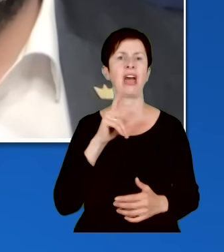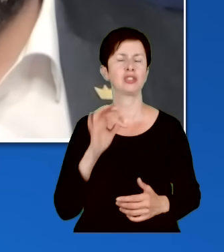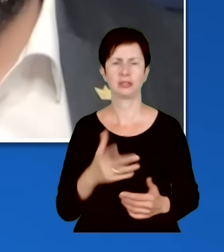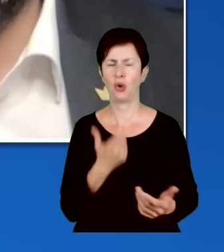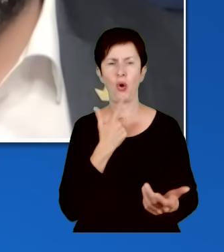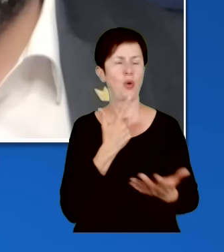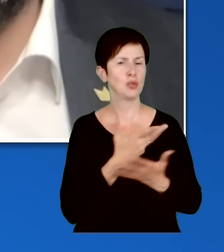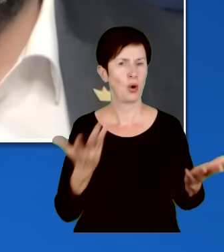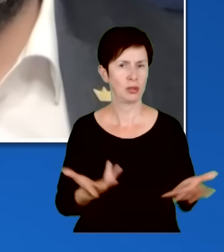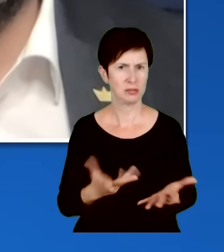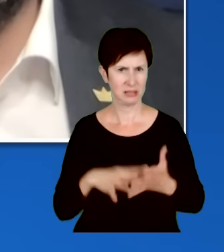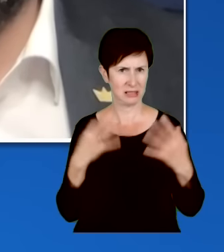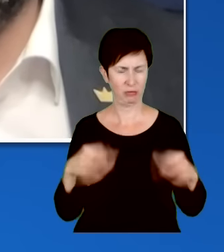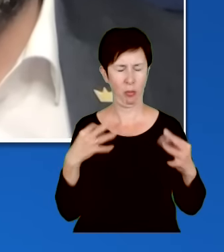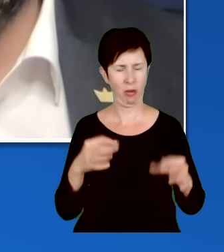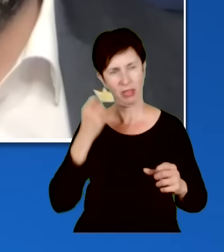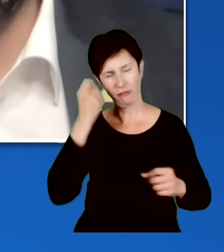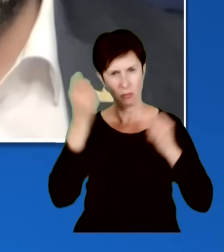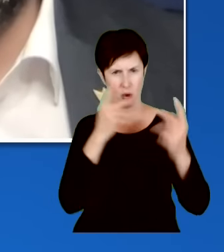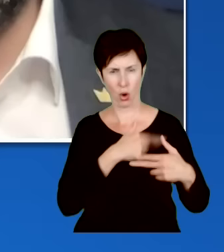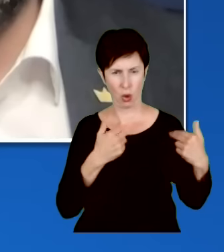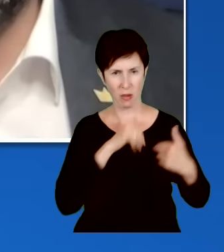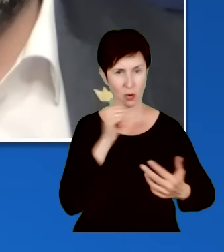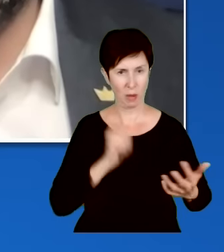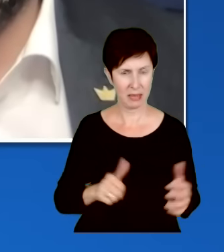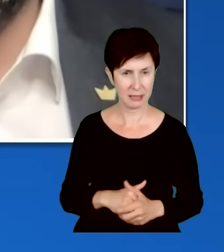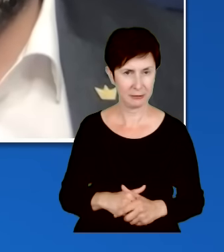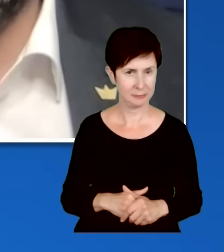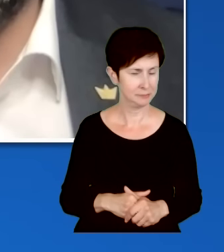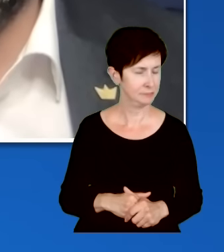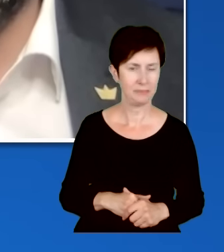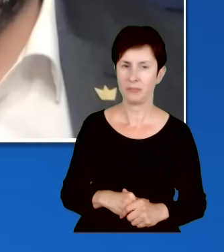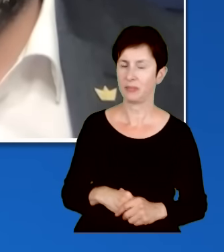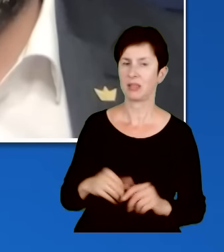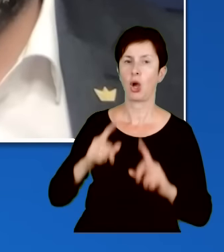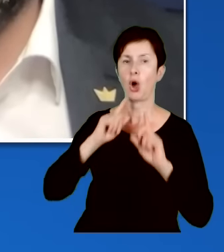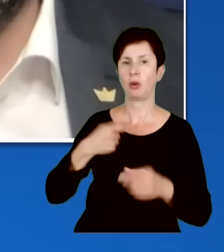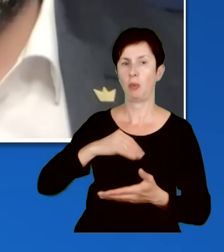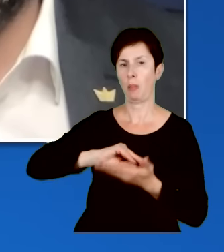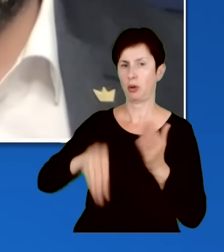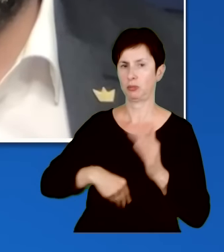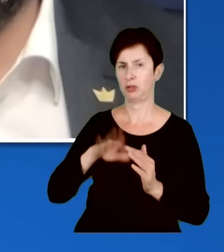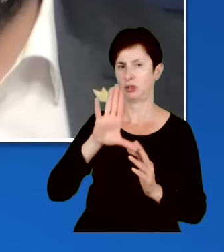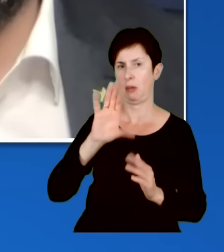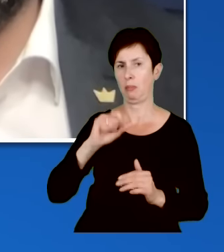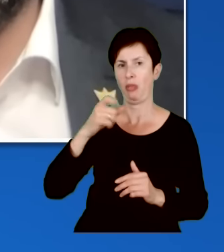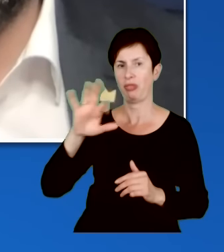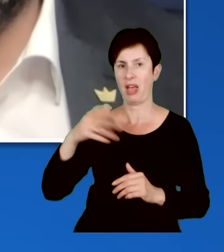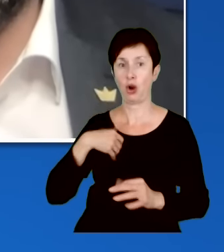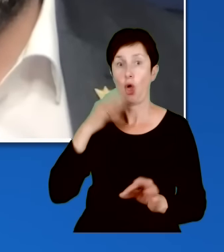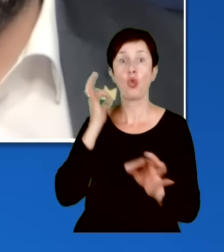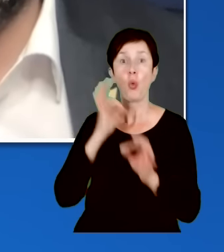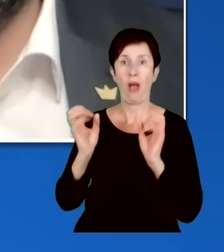Swobodna twórczość Komisji Europejskiej wicej chodzi oświadczenie które podpisał Bodnar z tego co wiemy To są przecieki bo nie mamy żadnej